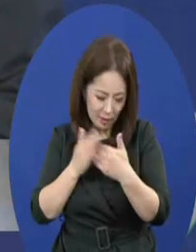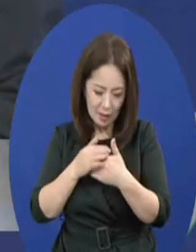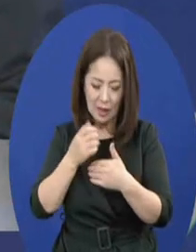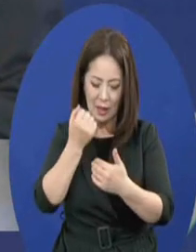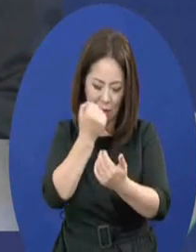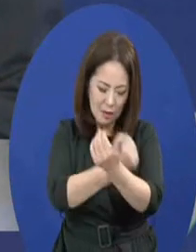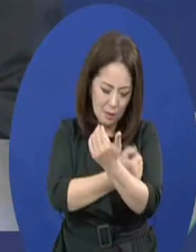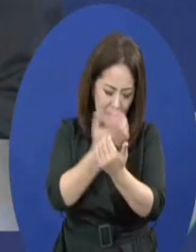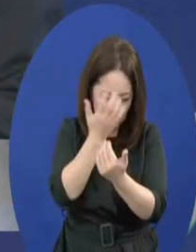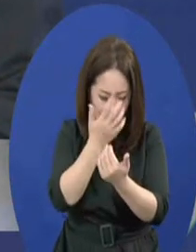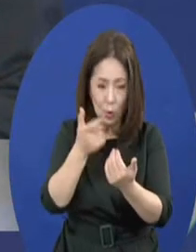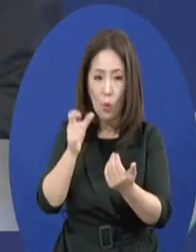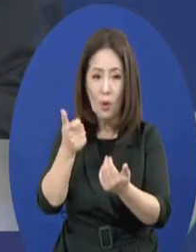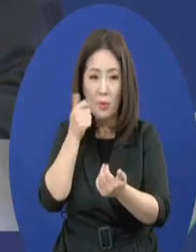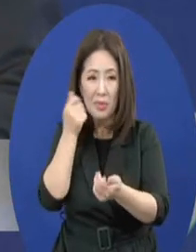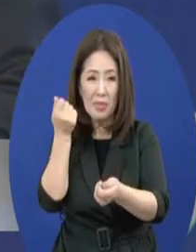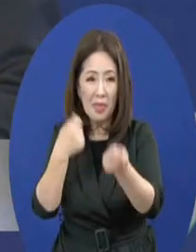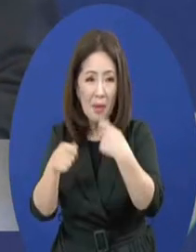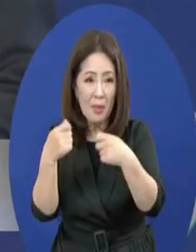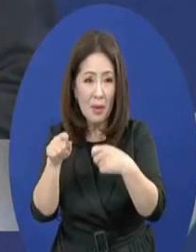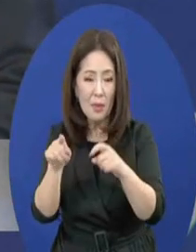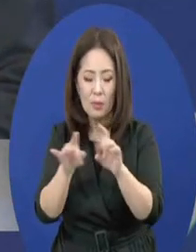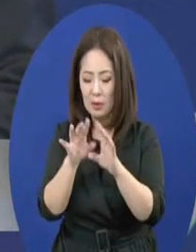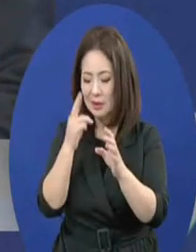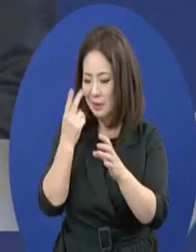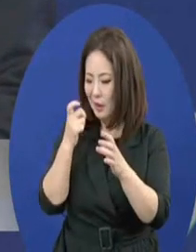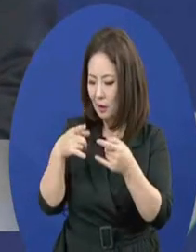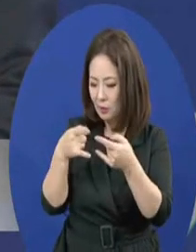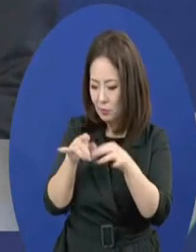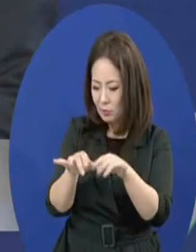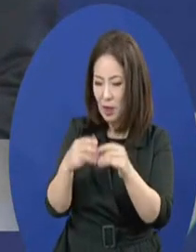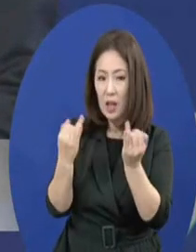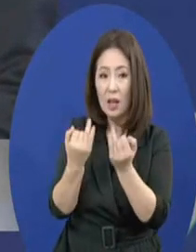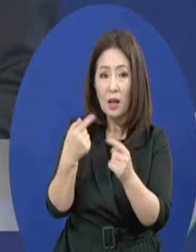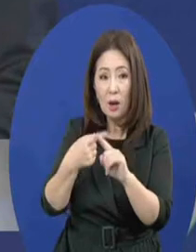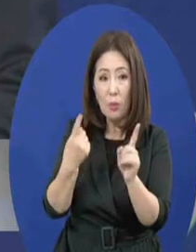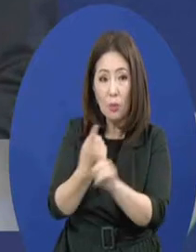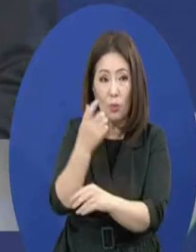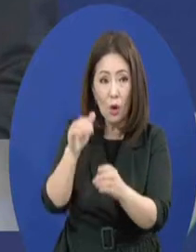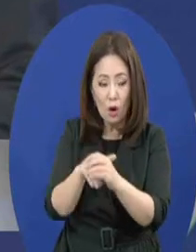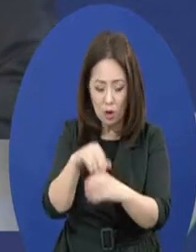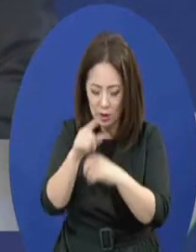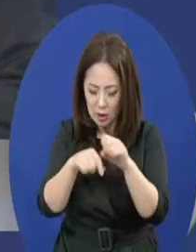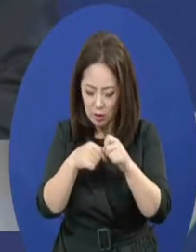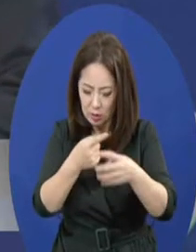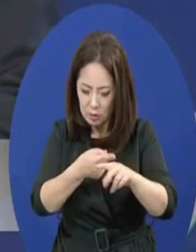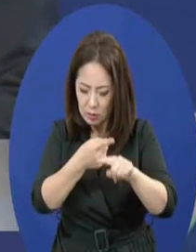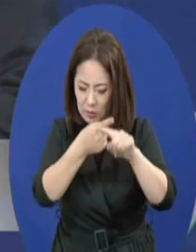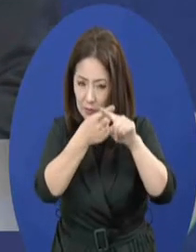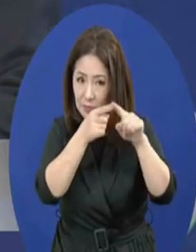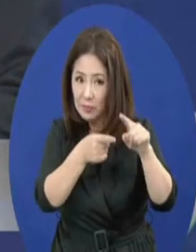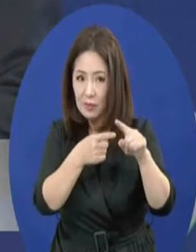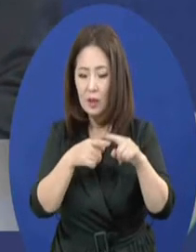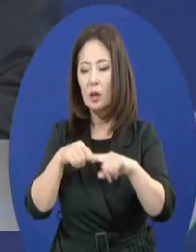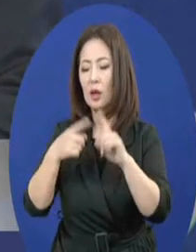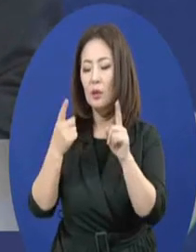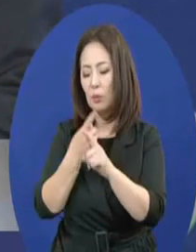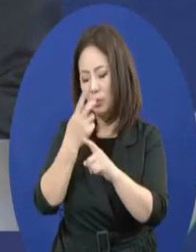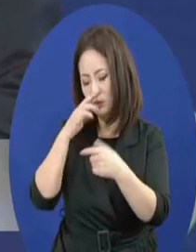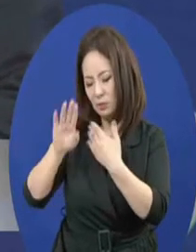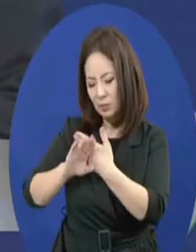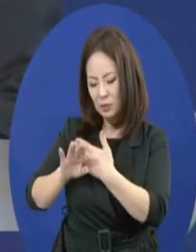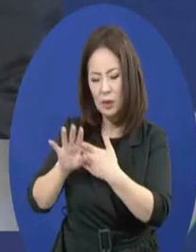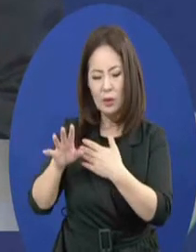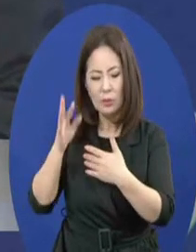хүн удалдаа, захим хэрэгсэл ашиглан үйлдвэрлэж байгаа гэмтрэгүүд жилээс жилд өсөж байгаа нь энэ төрлийн гэмтрэгтэй тэмцэж чиглэсэн нэгдмэл бодлогыг